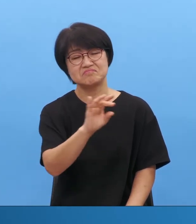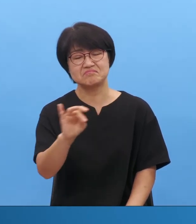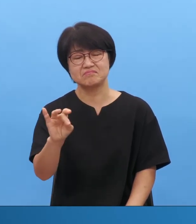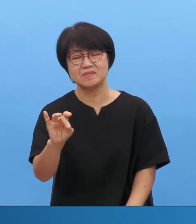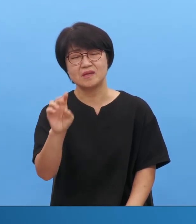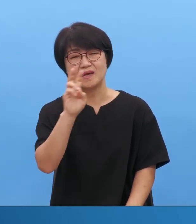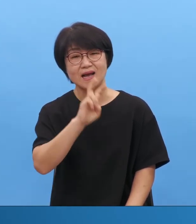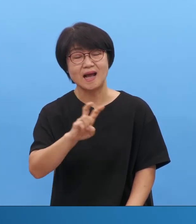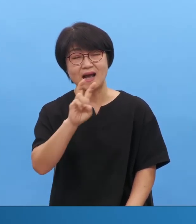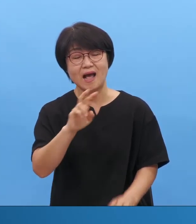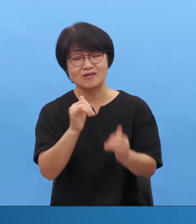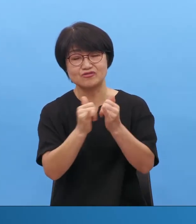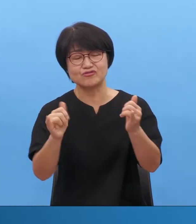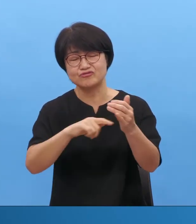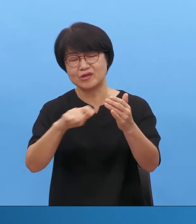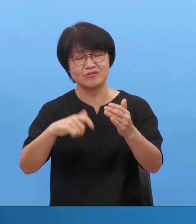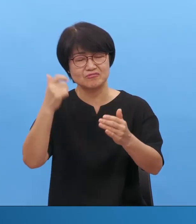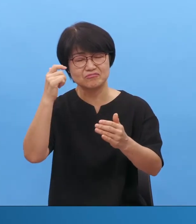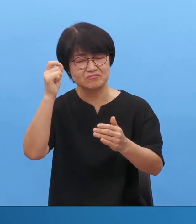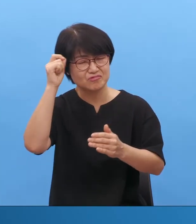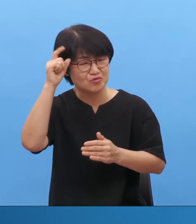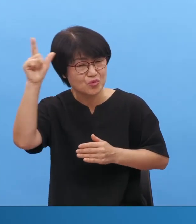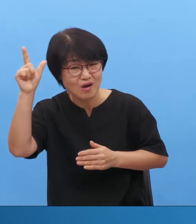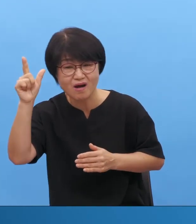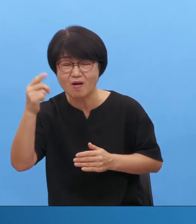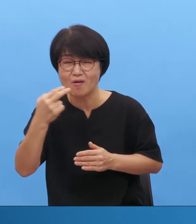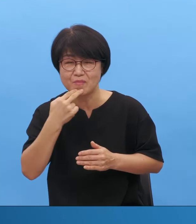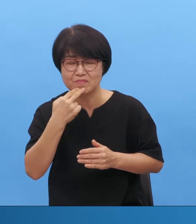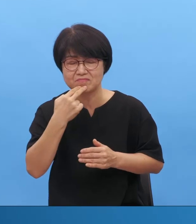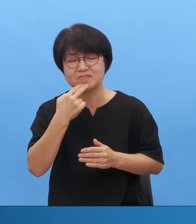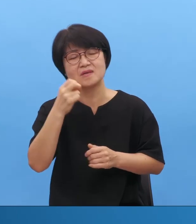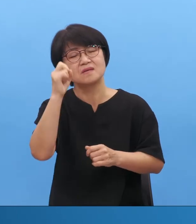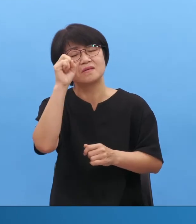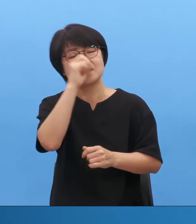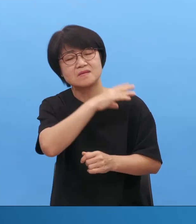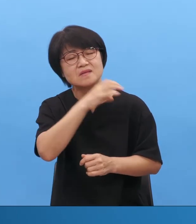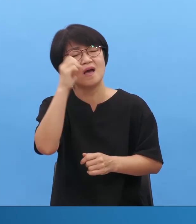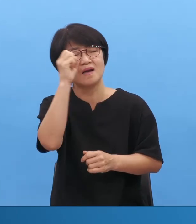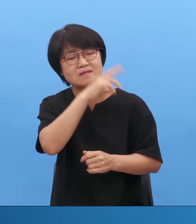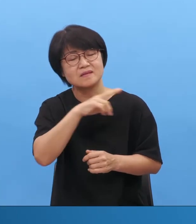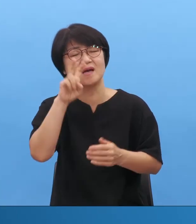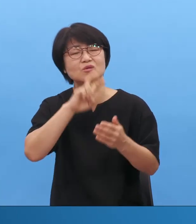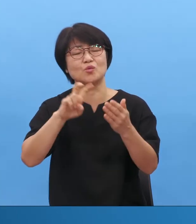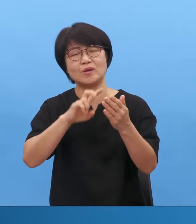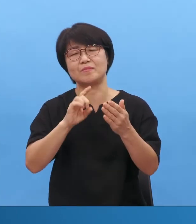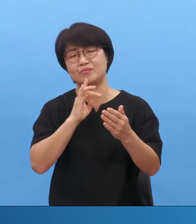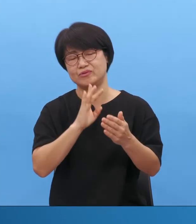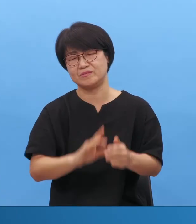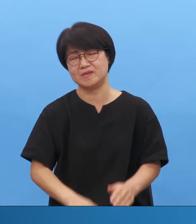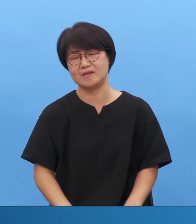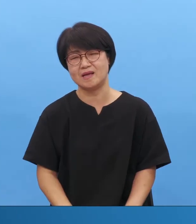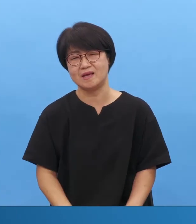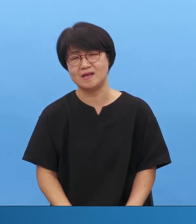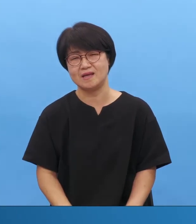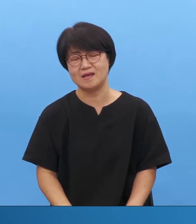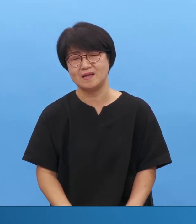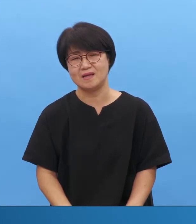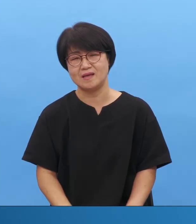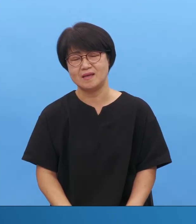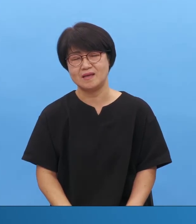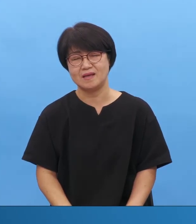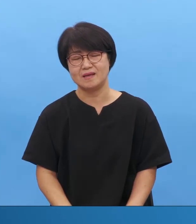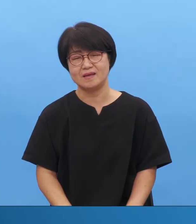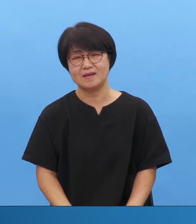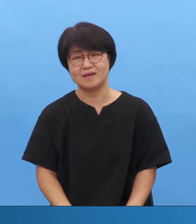is not that renowned in singing, they don't really have that. They just sing a song 근데 이 and they just 사람들을 go on. 제대로 도와야 되는 겁니다. But these are the individuals that we really need 영적 help. 문제가 있다는